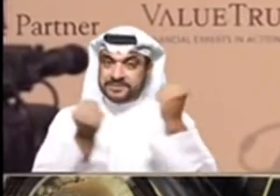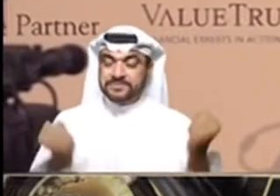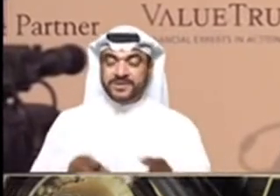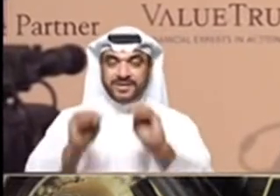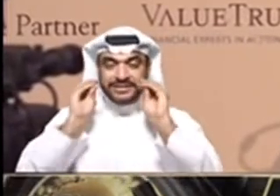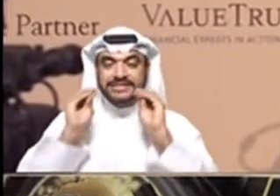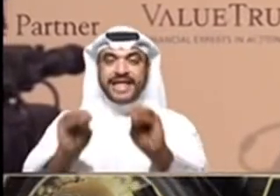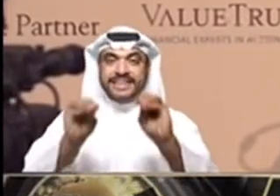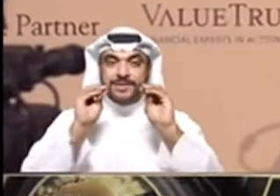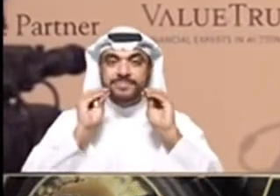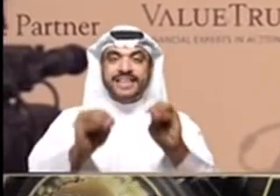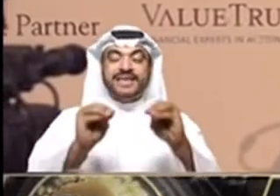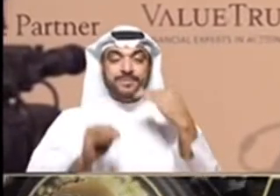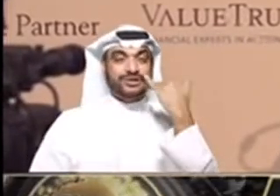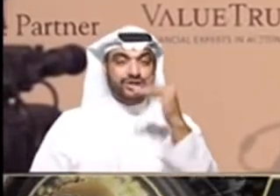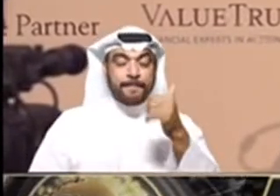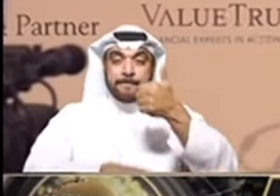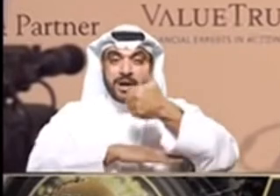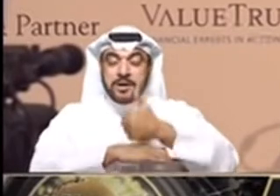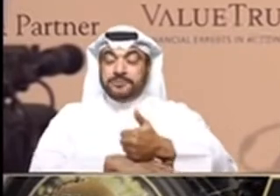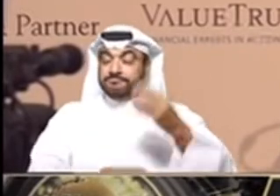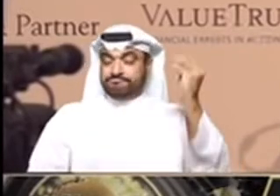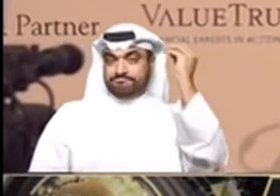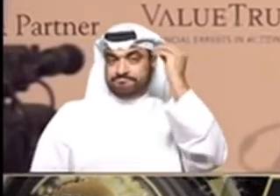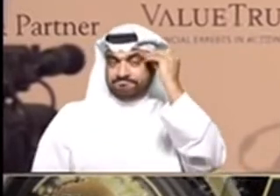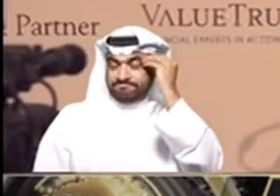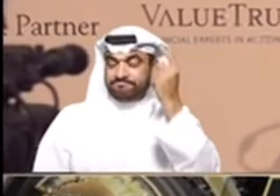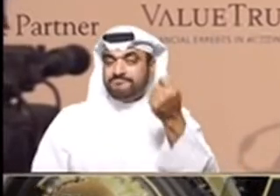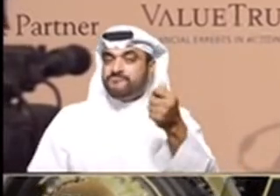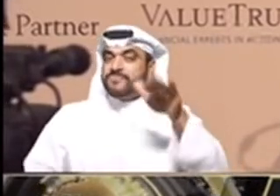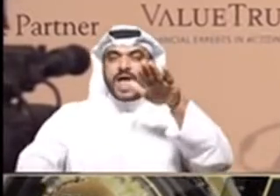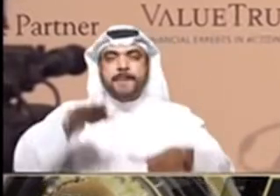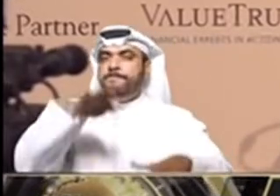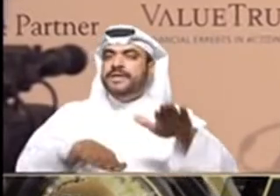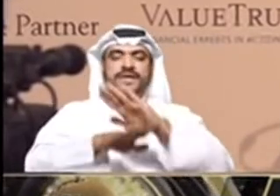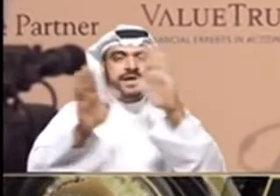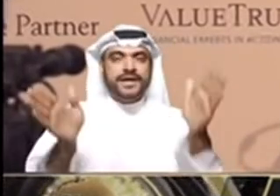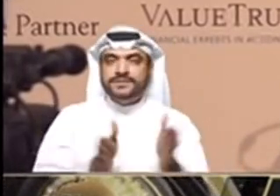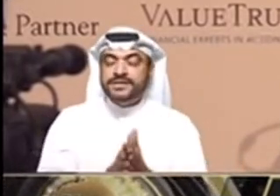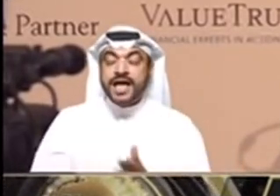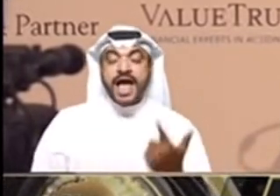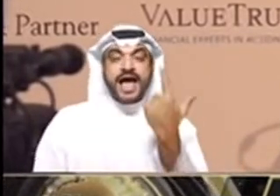علمية مدروسة برأس مال يقارب